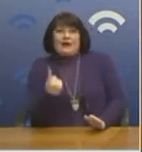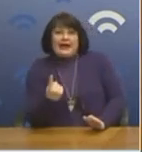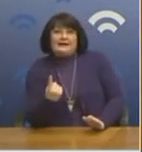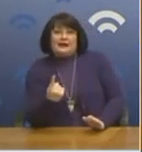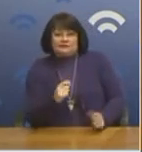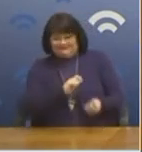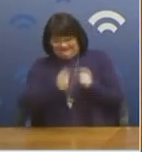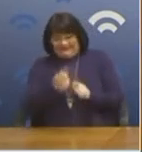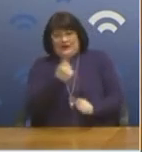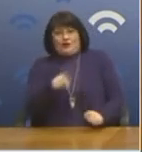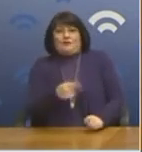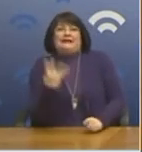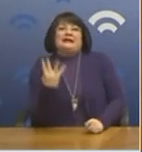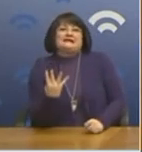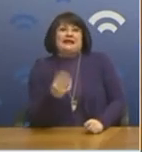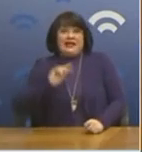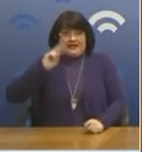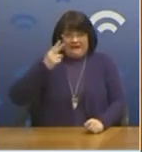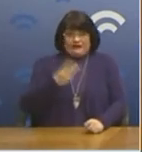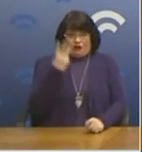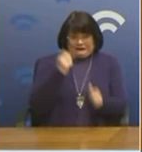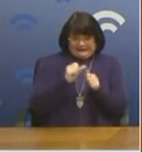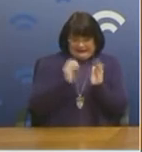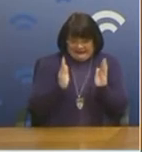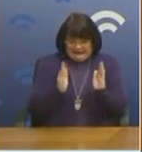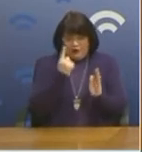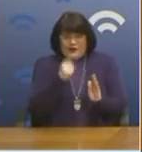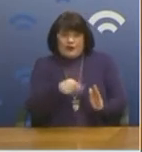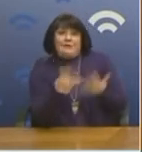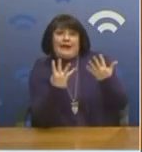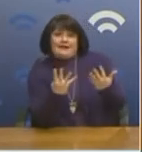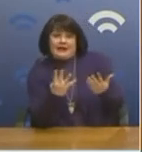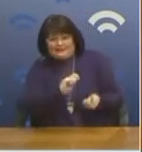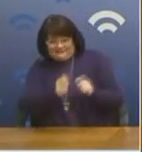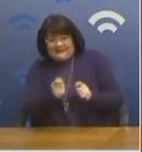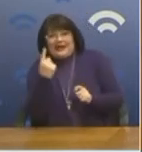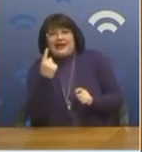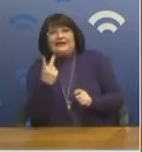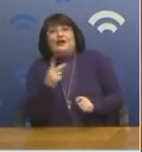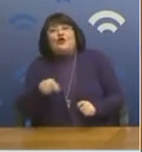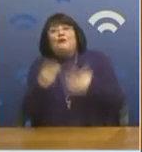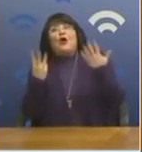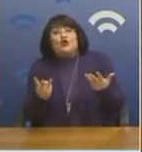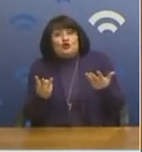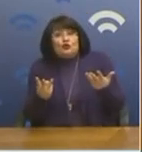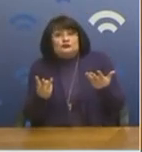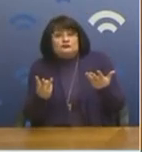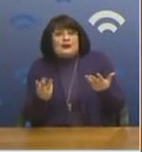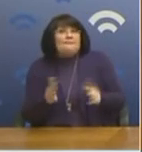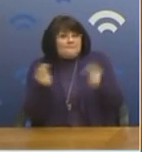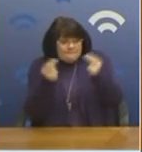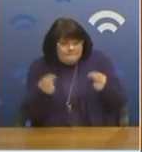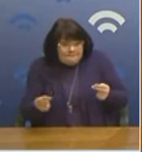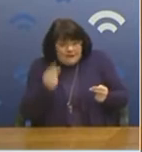1,4 και το δεύτερο τρίμηνο από 1,9 στο 2,8. Και μήπως αυτό εξηγεί